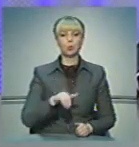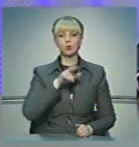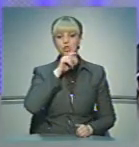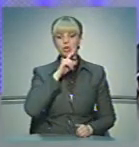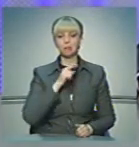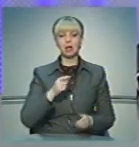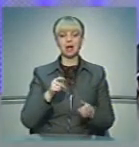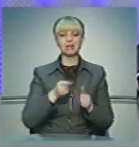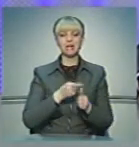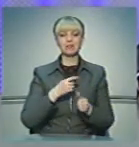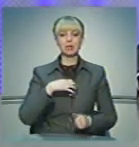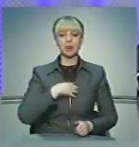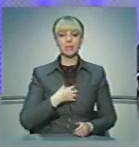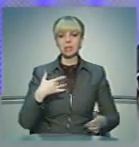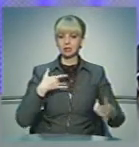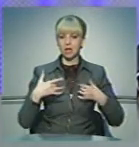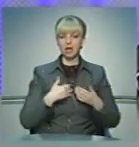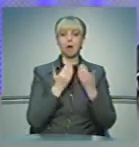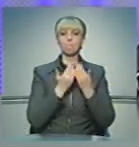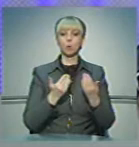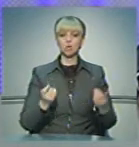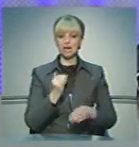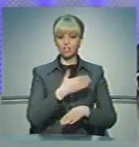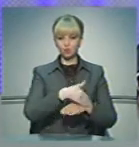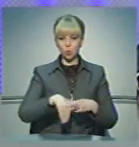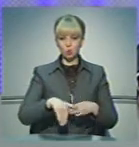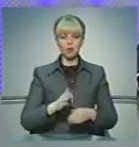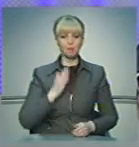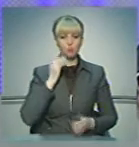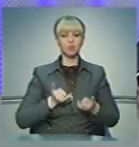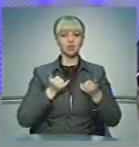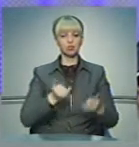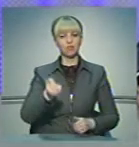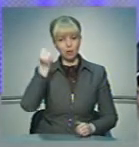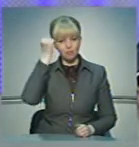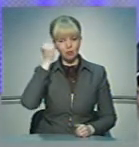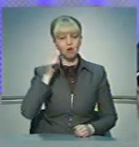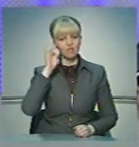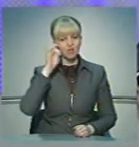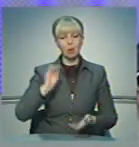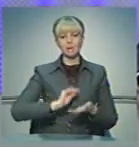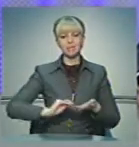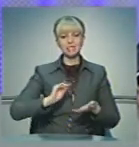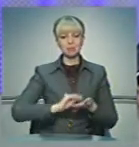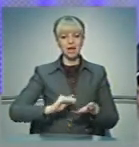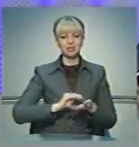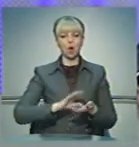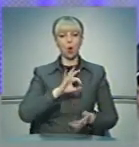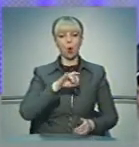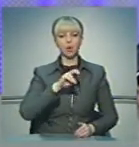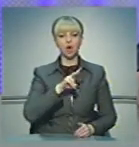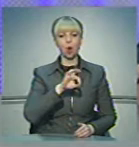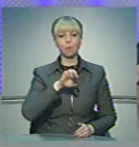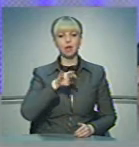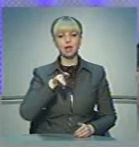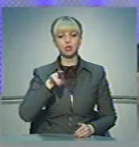Чернівцях названі драматичний театр, музей та вулиця. Буковина вшановує пам'ять видатної письменниці Ольги